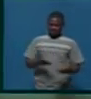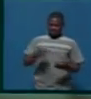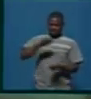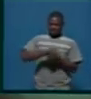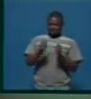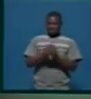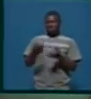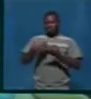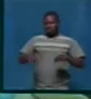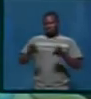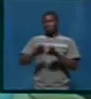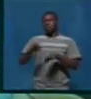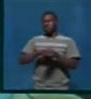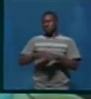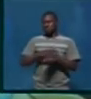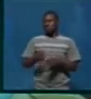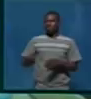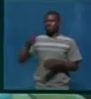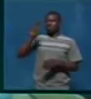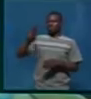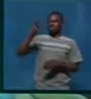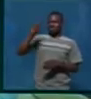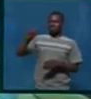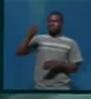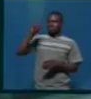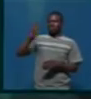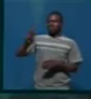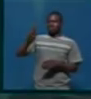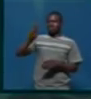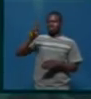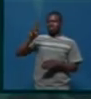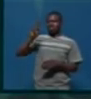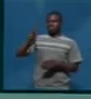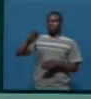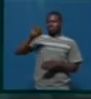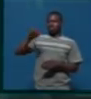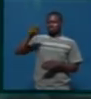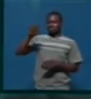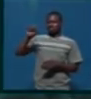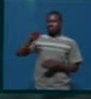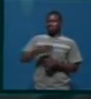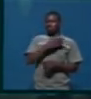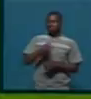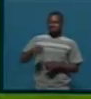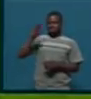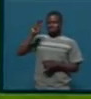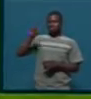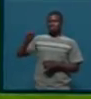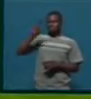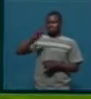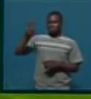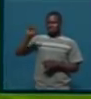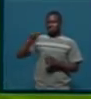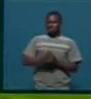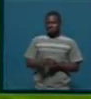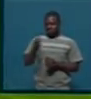impôts tels l'UTS et la TVA. Pour les participants, la formation est l'occasion pour mieux